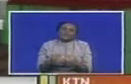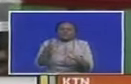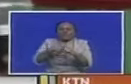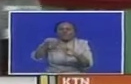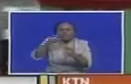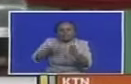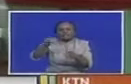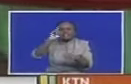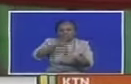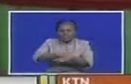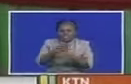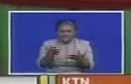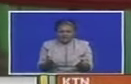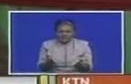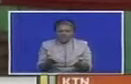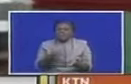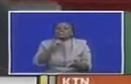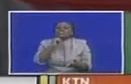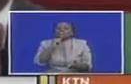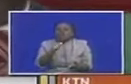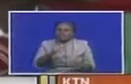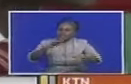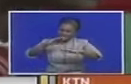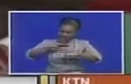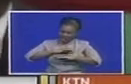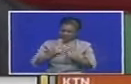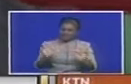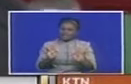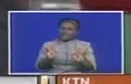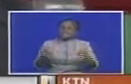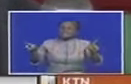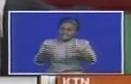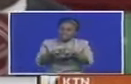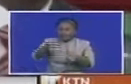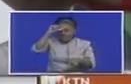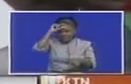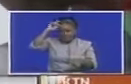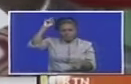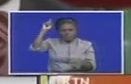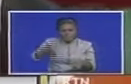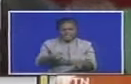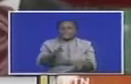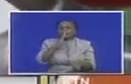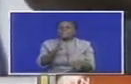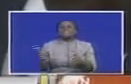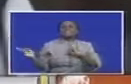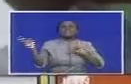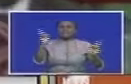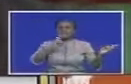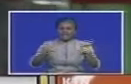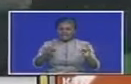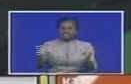meager salaries. And it is not just adequate pay, the government must prepare to